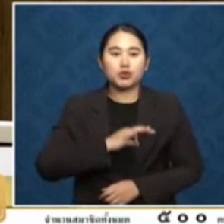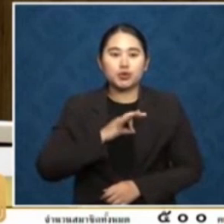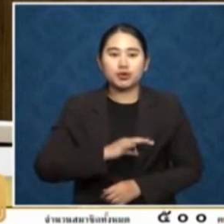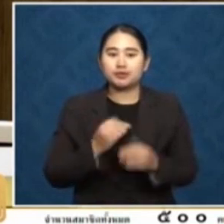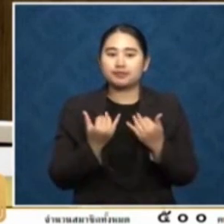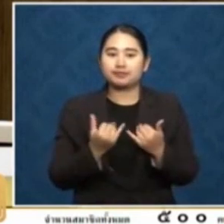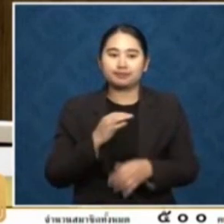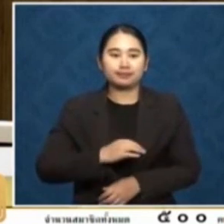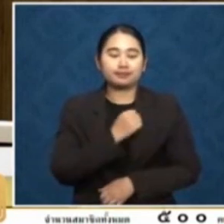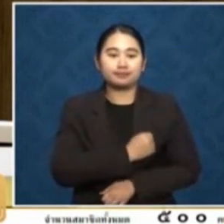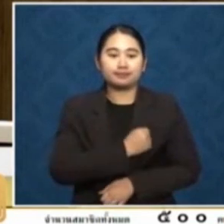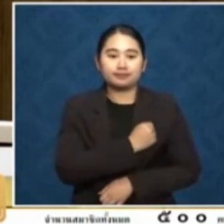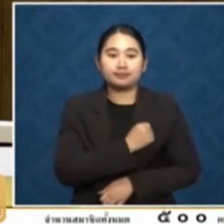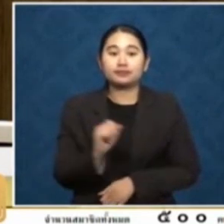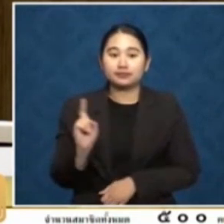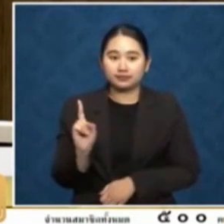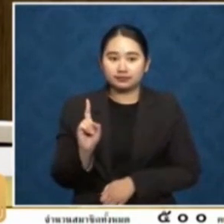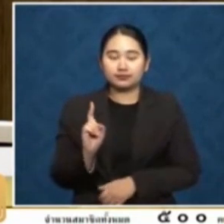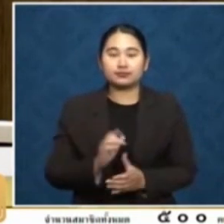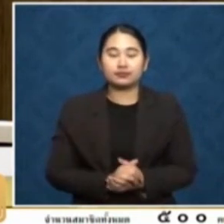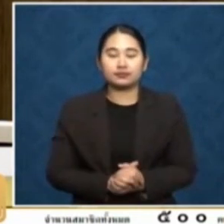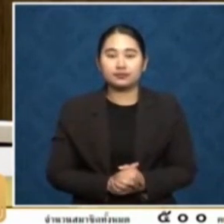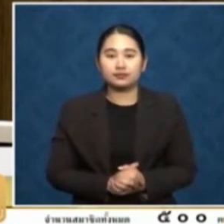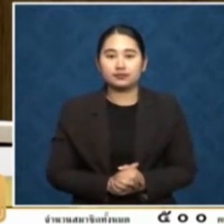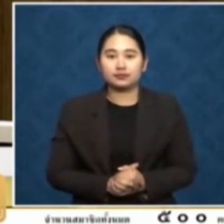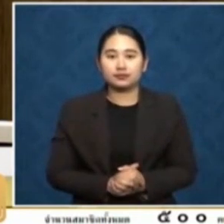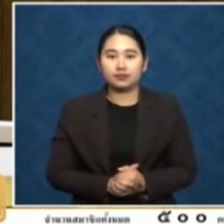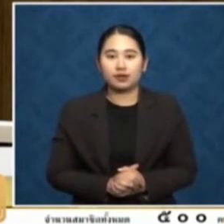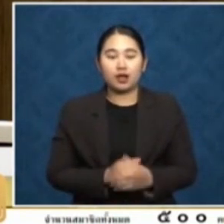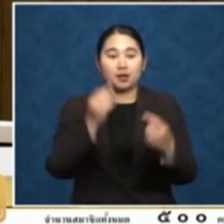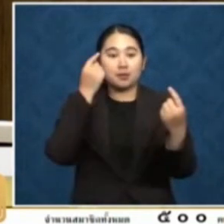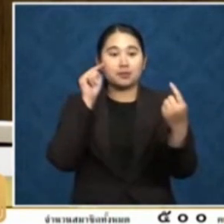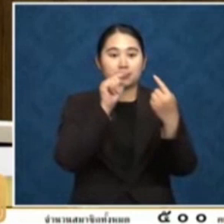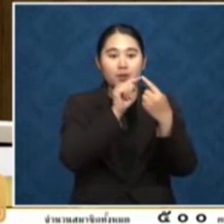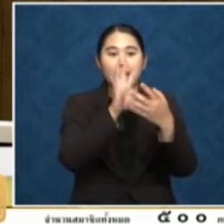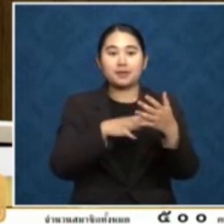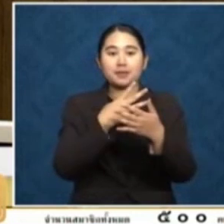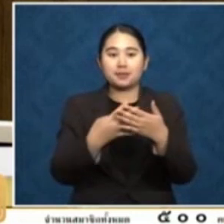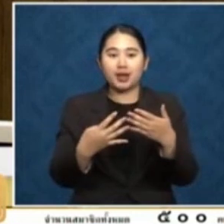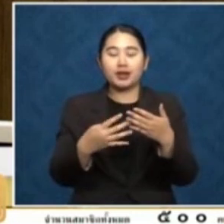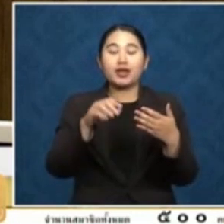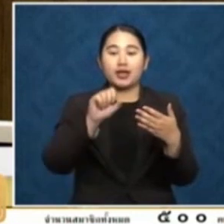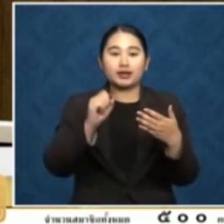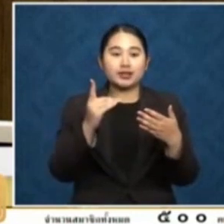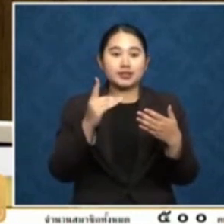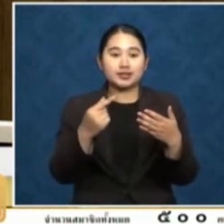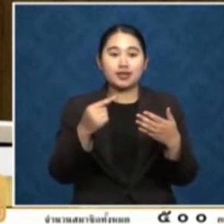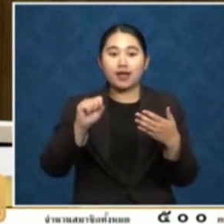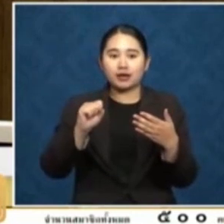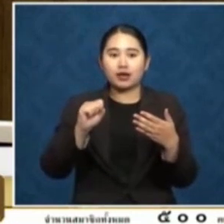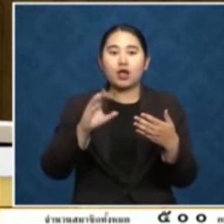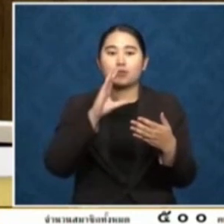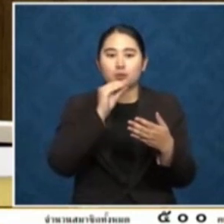สิ่งที่น่าเสียใจวันนี้อีกอย่างหนึ่งก็คือว่าแม้แต่เป้าหมายพัฒนาที่ยั่งยืน